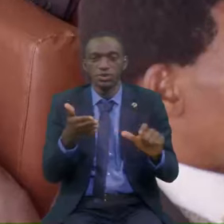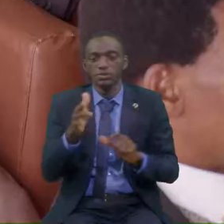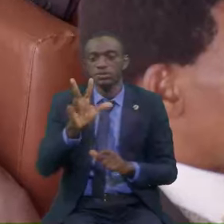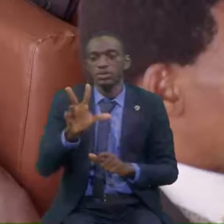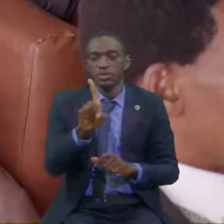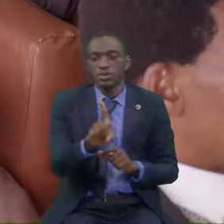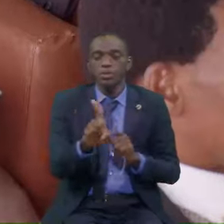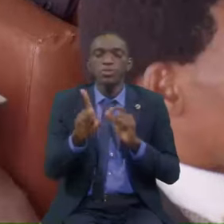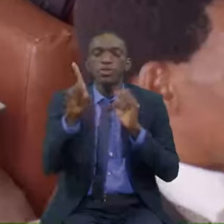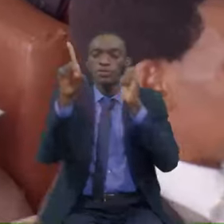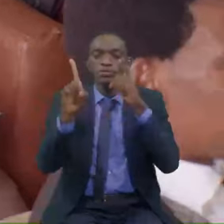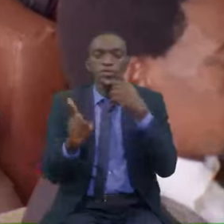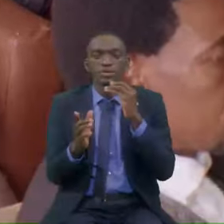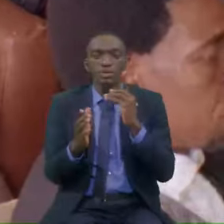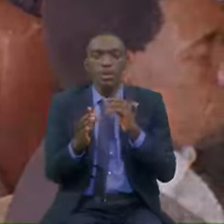31. On dit, mais